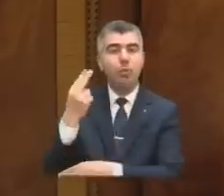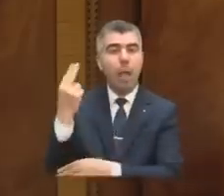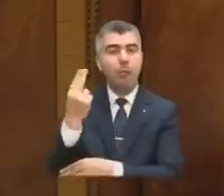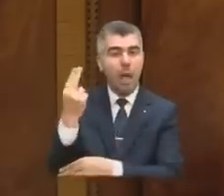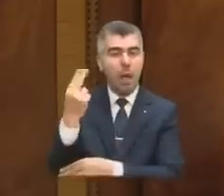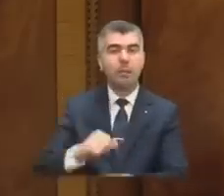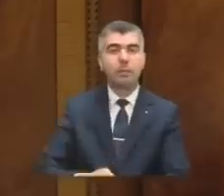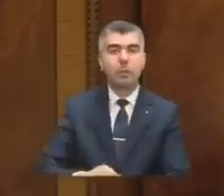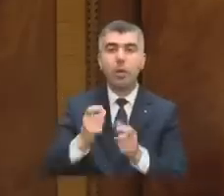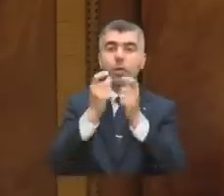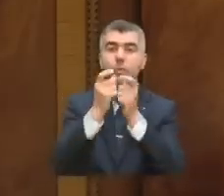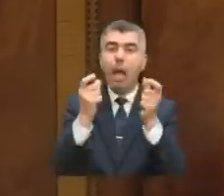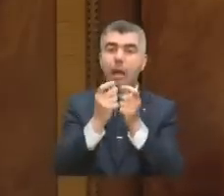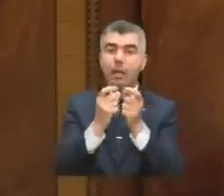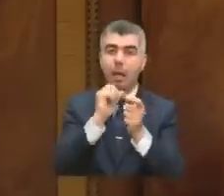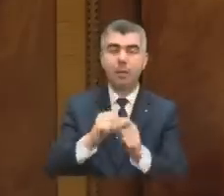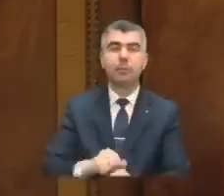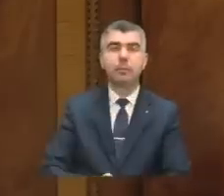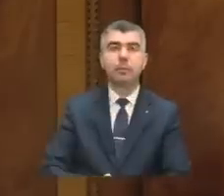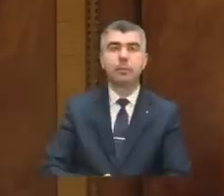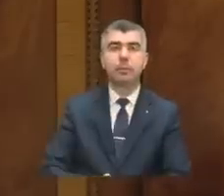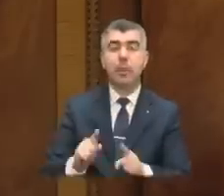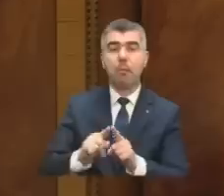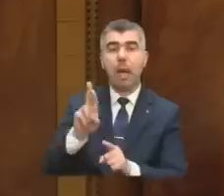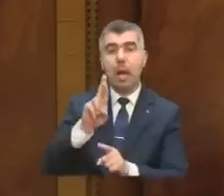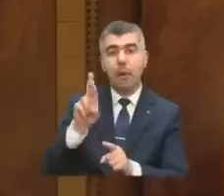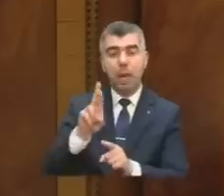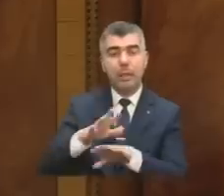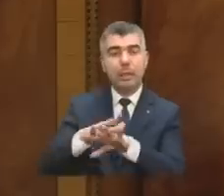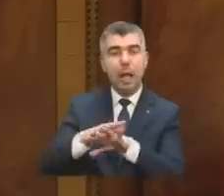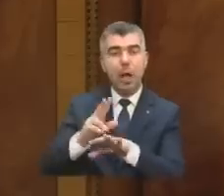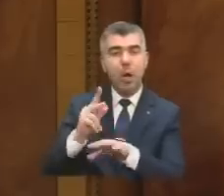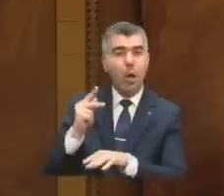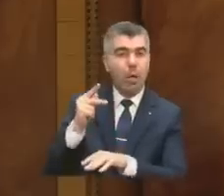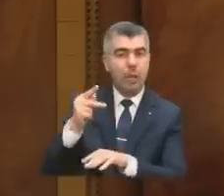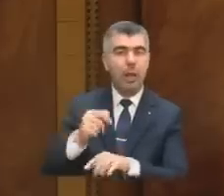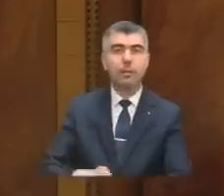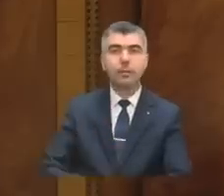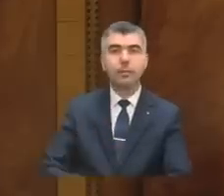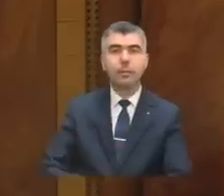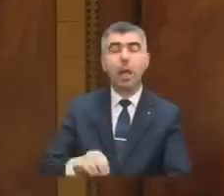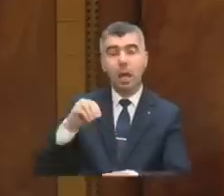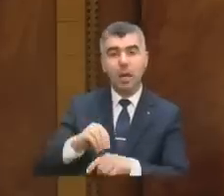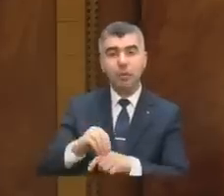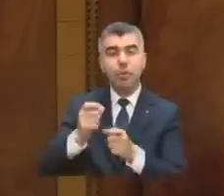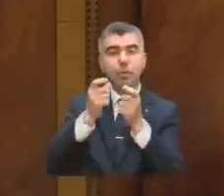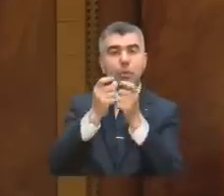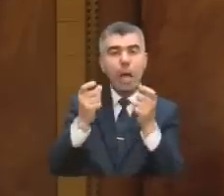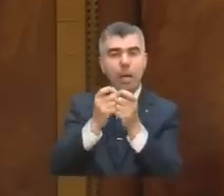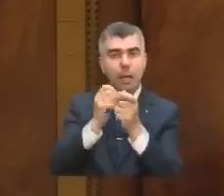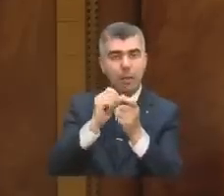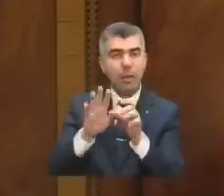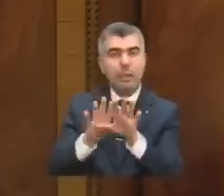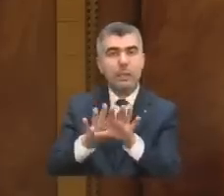وشركه للتنميه المحليه بجهه الرباط سلا القنيطره وشركه مفوض اليها